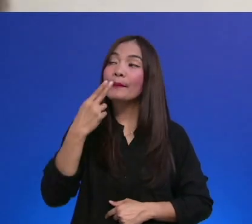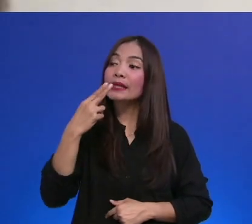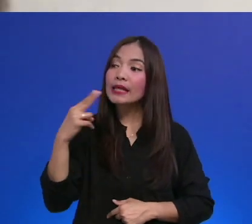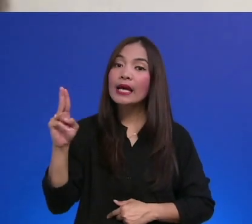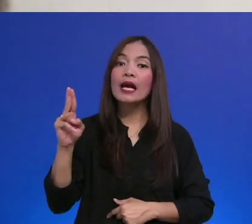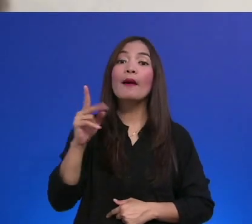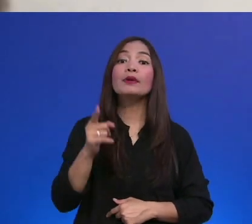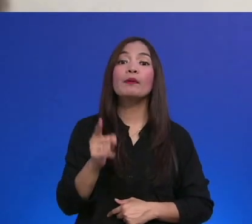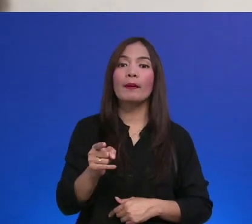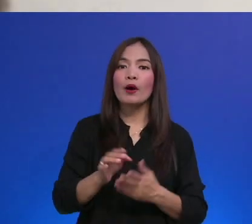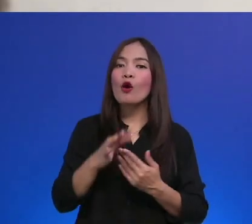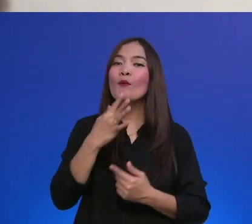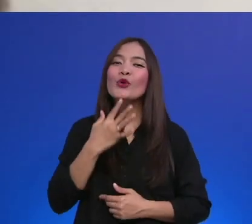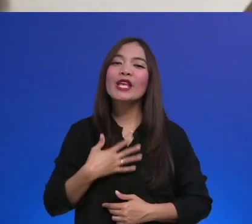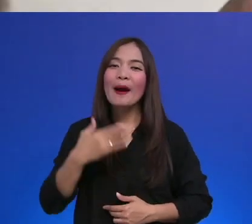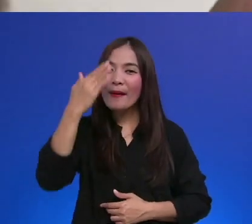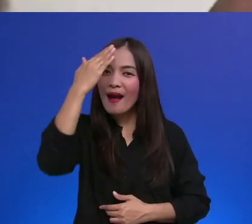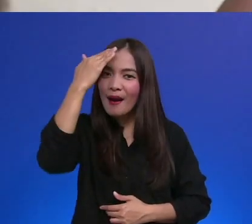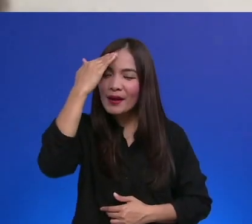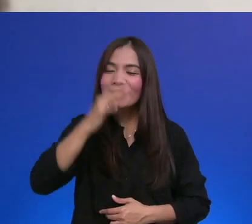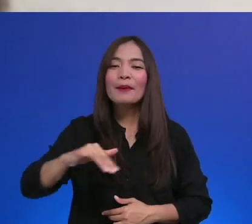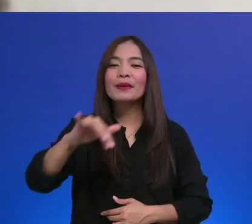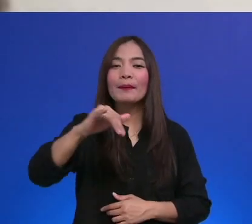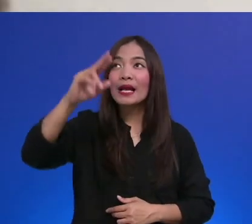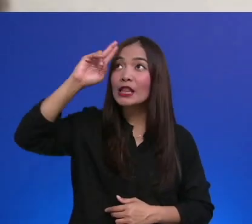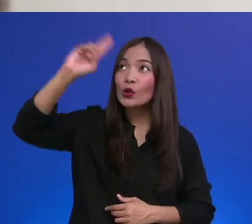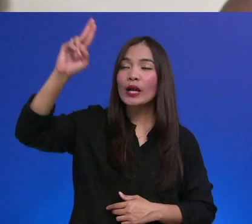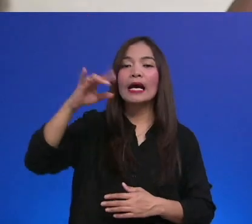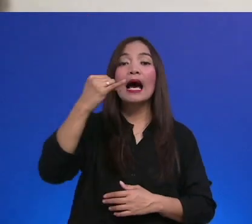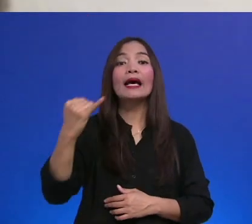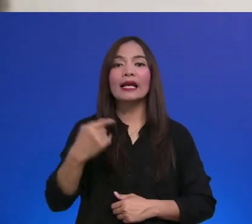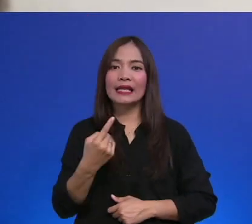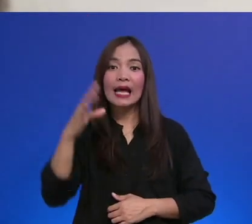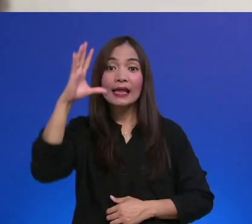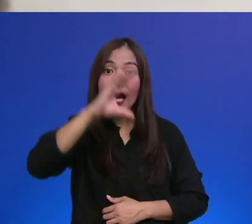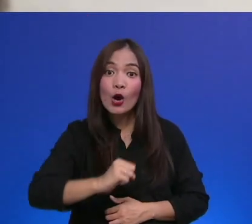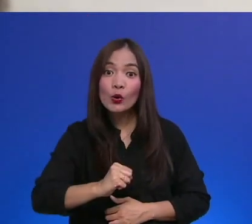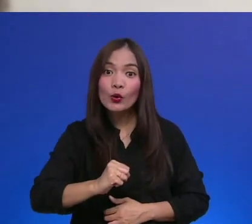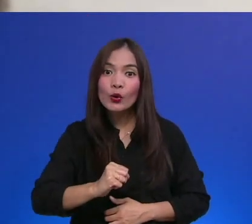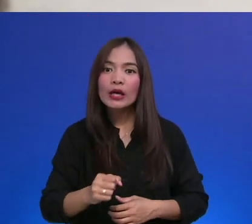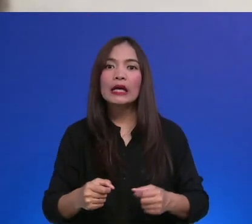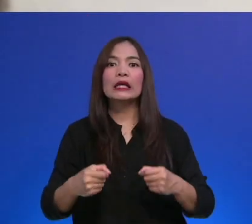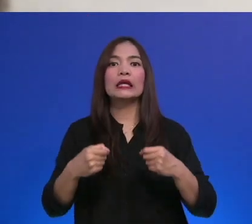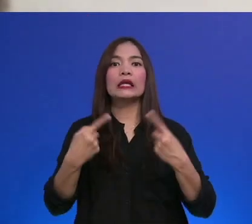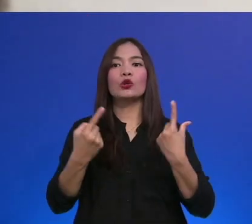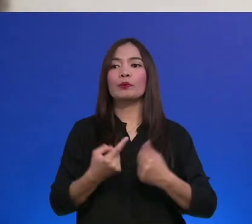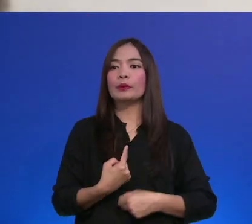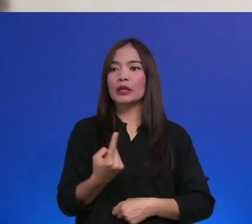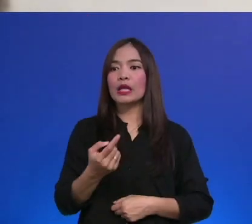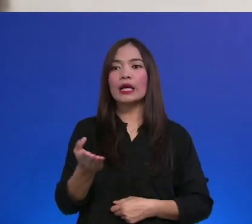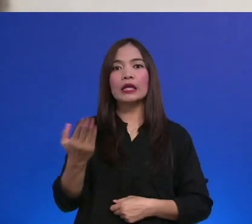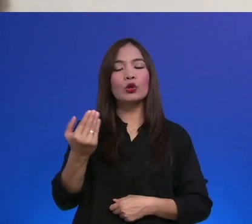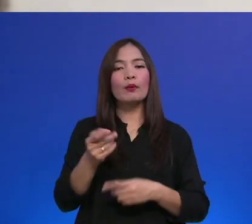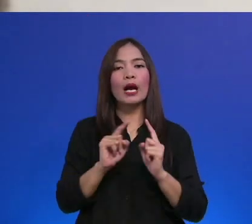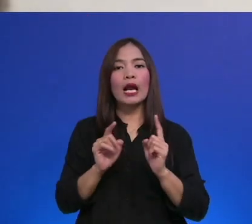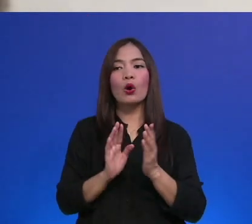Tuhan dan kita akhirnya tahu bahwa kita tidak bisa hidup tanpa